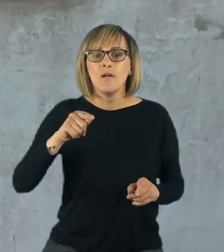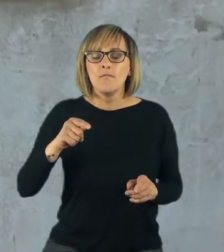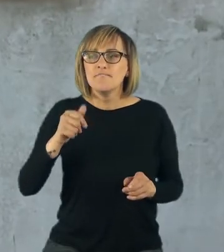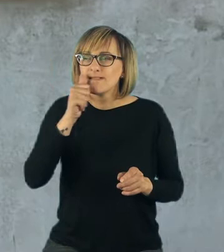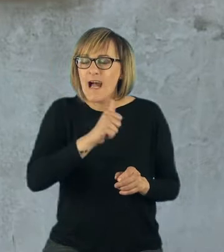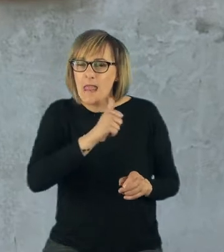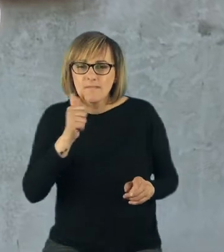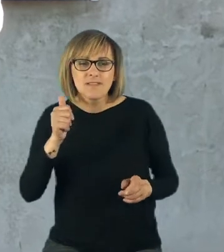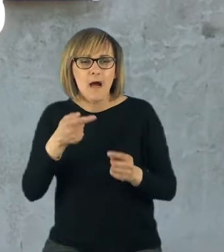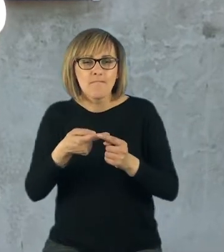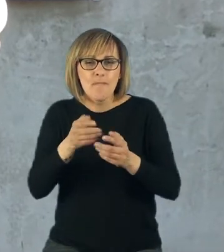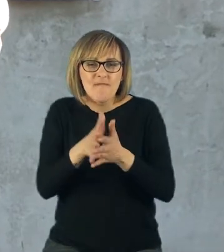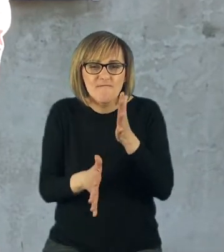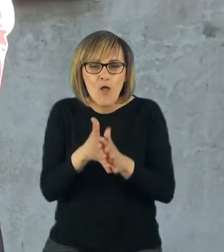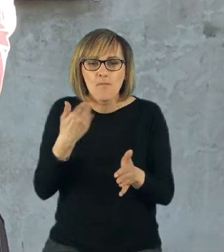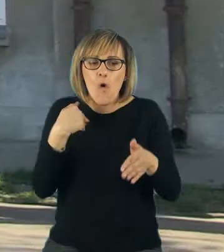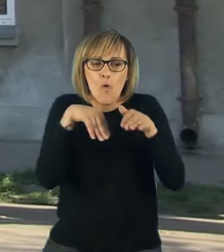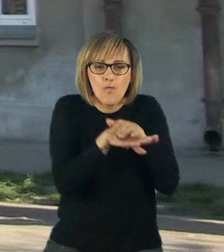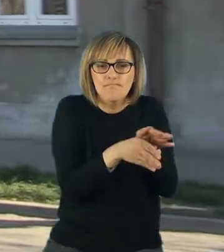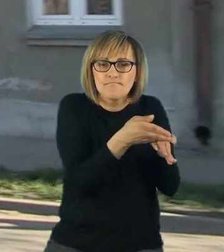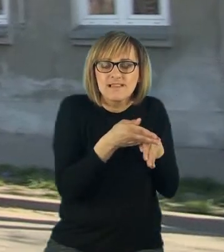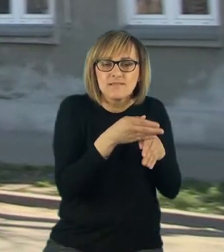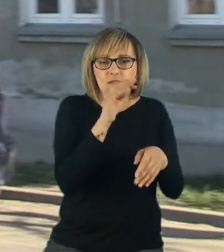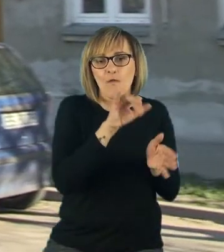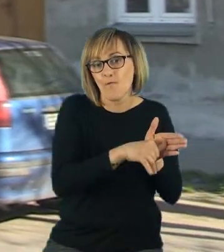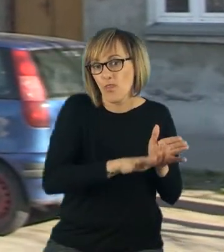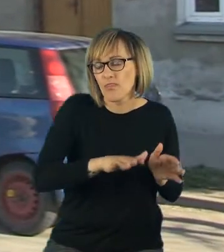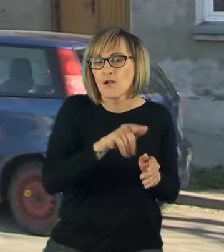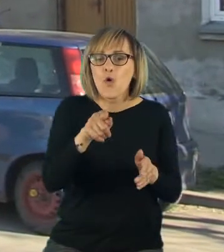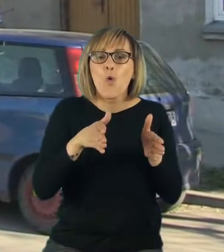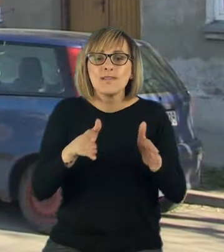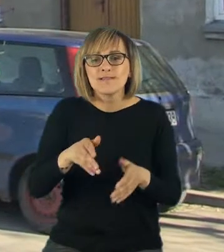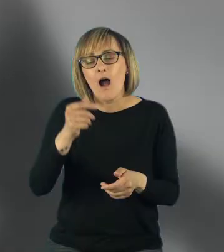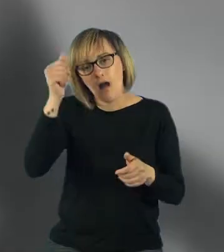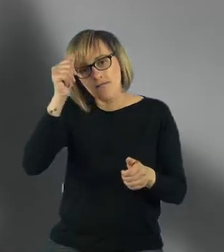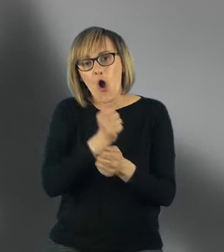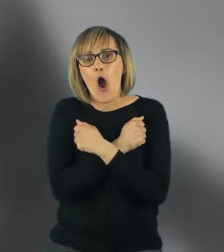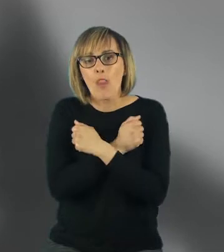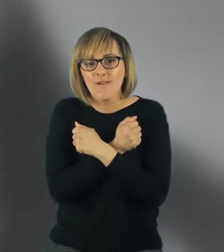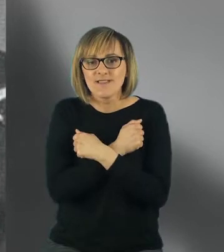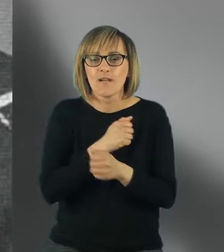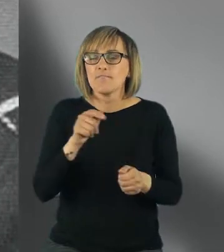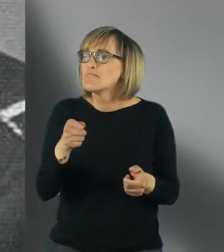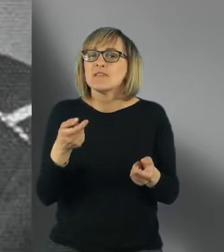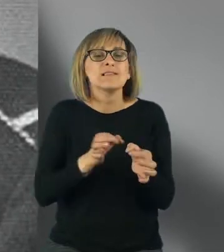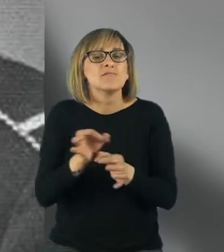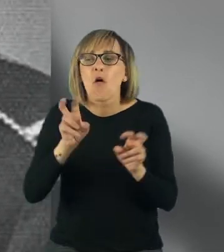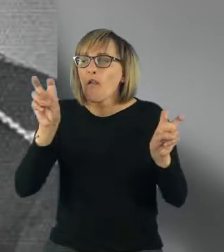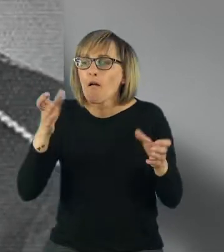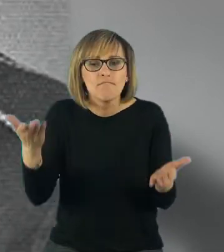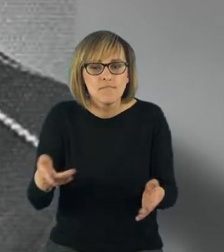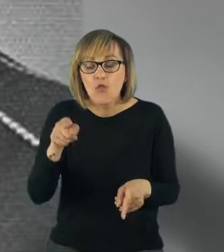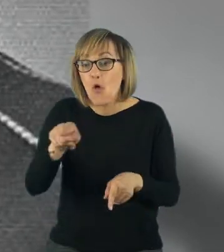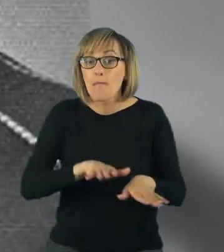podziemnej konspiracji przebywał w Kutnie. Znajdujemy się przy ulicy Kochanowskiego 12. Jaka historia wiąże się z tym miejscem?